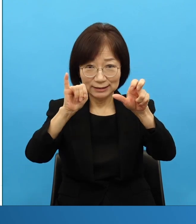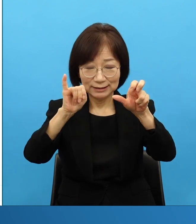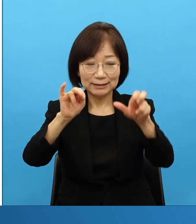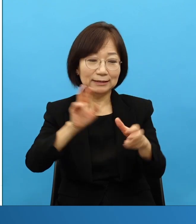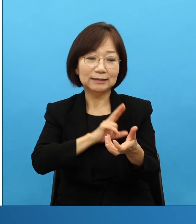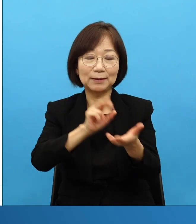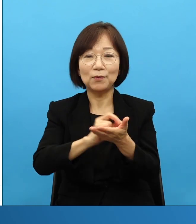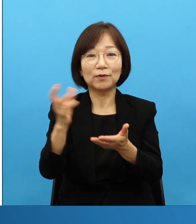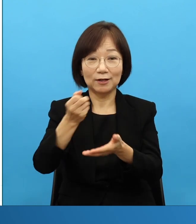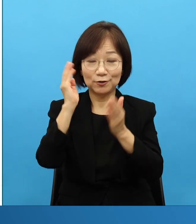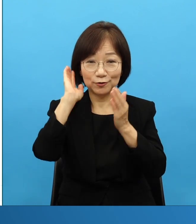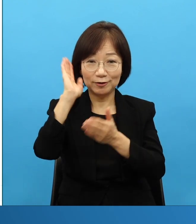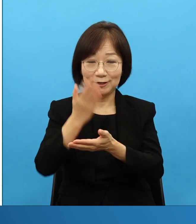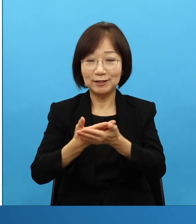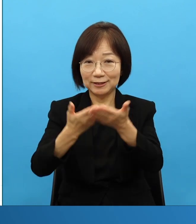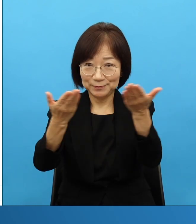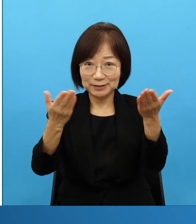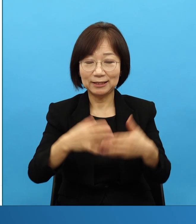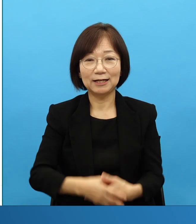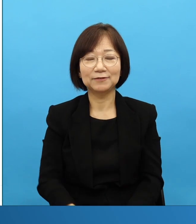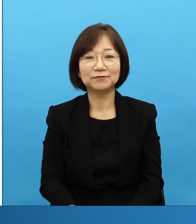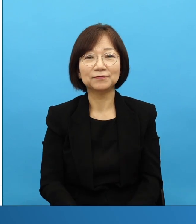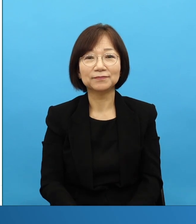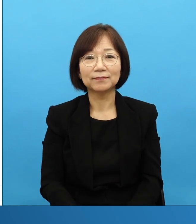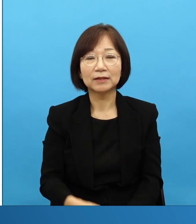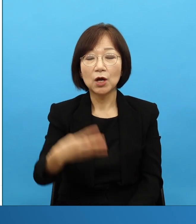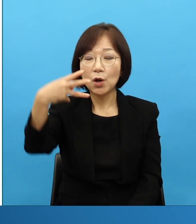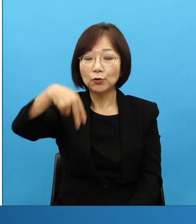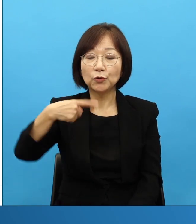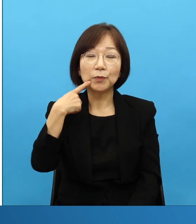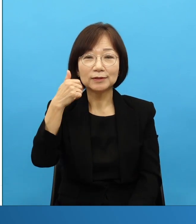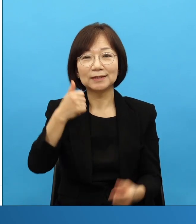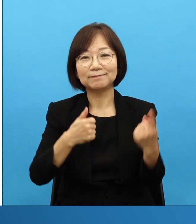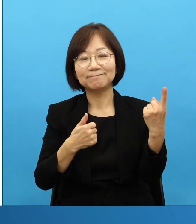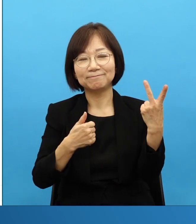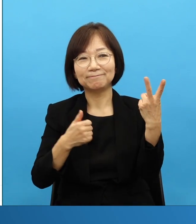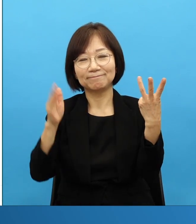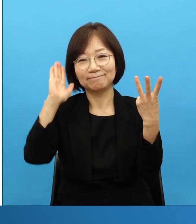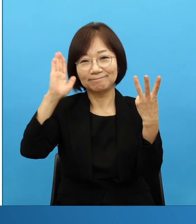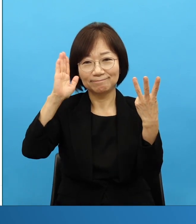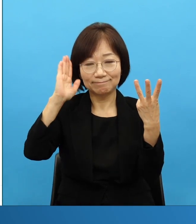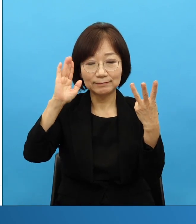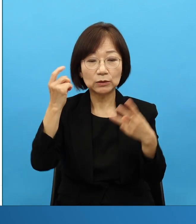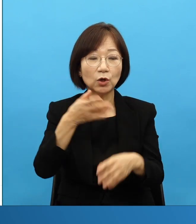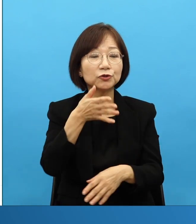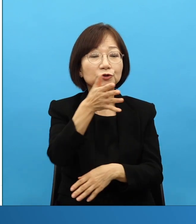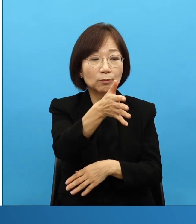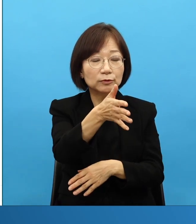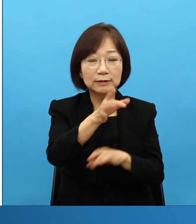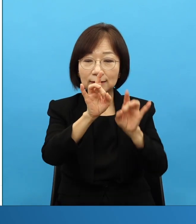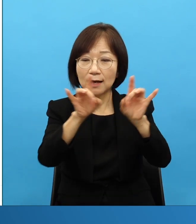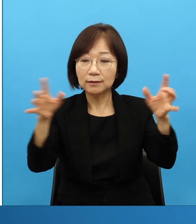열립니다. 류광수 목사가 3강의 메시지를 전하며 전문별 모임이 있습니다.